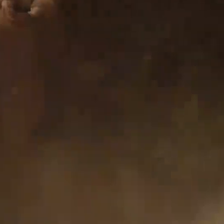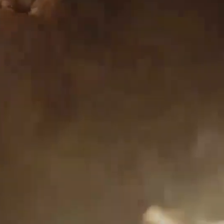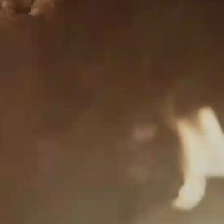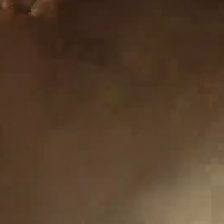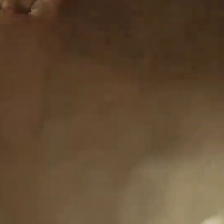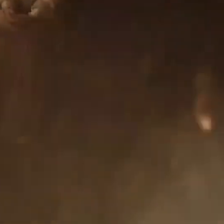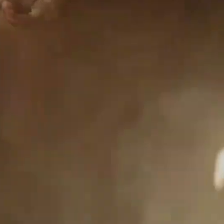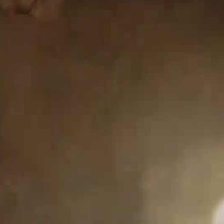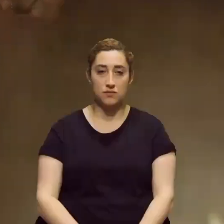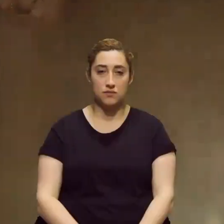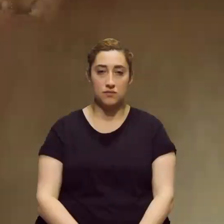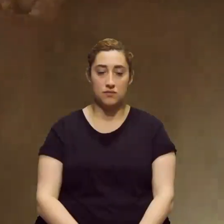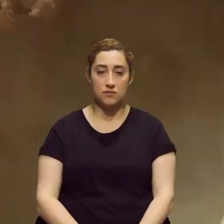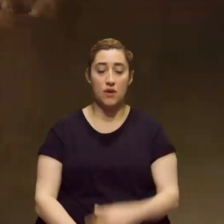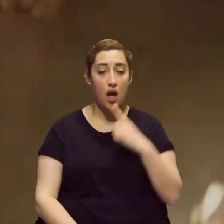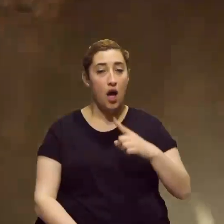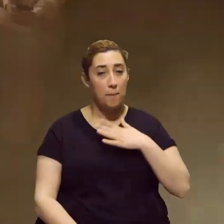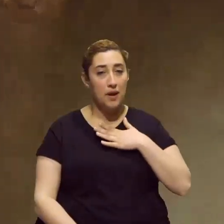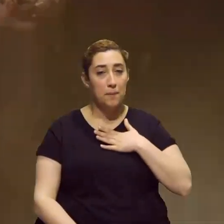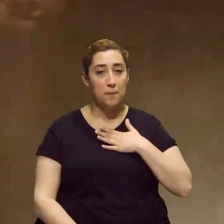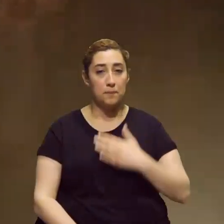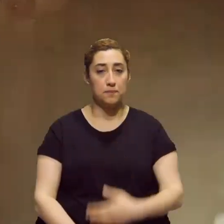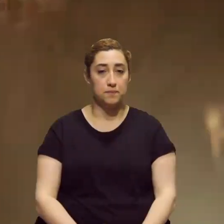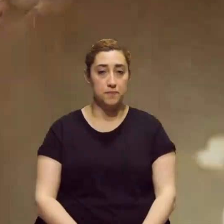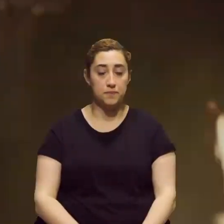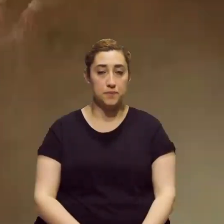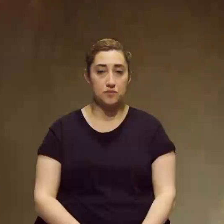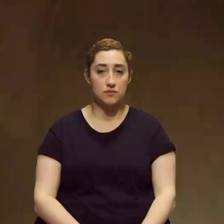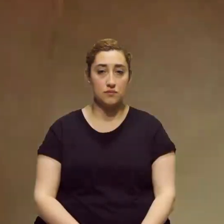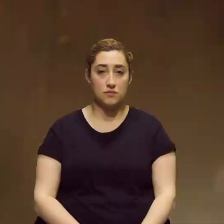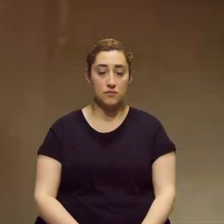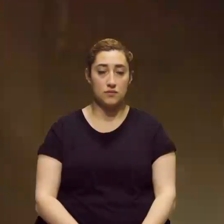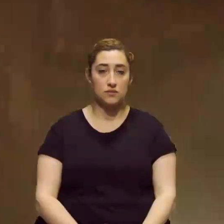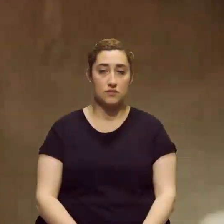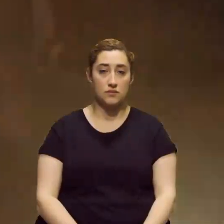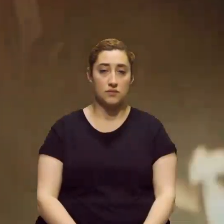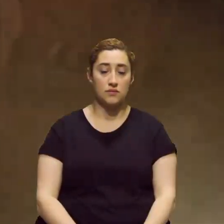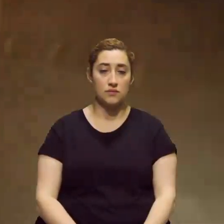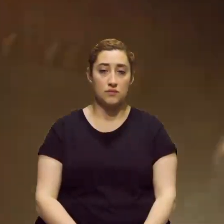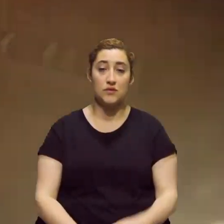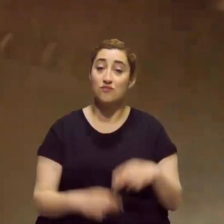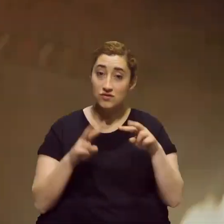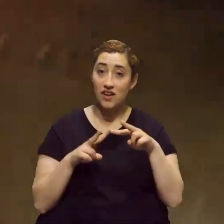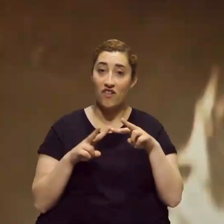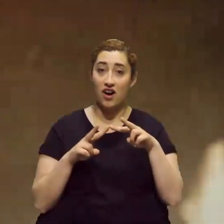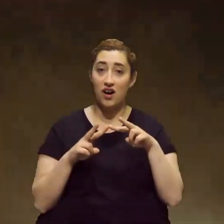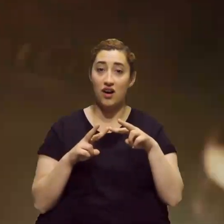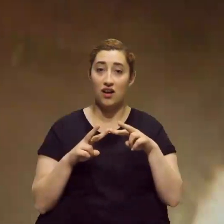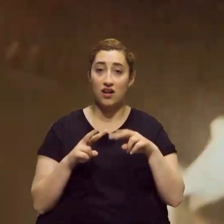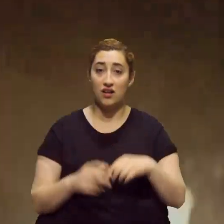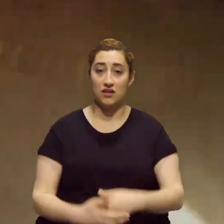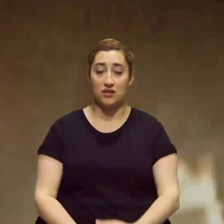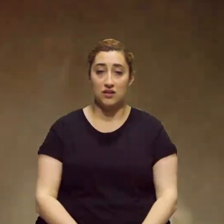Leyla hücresinde. Amirim. Leyla ayağa kalktı. Mustafa.